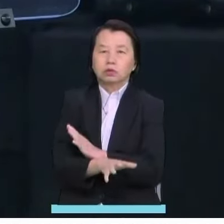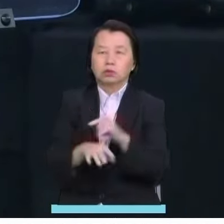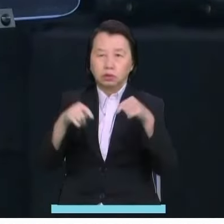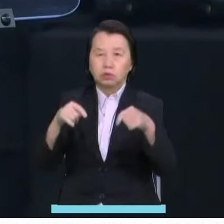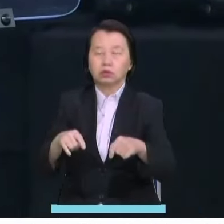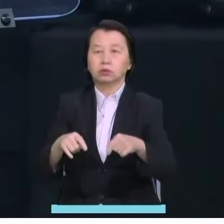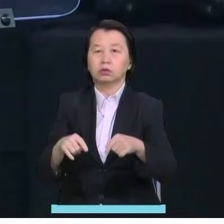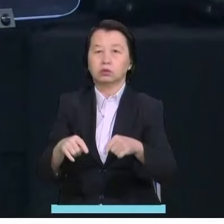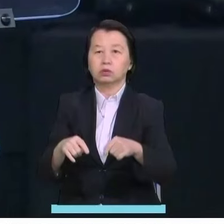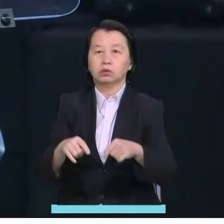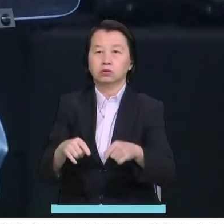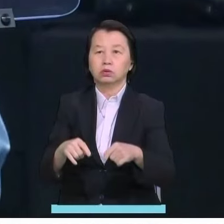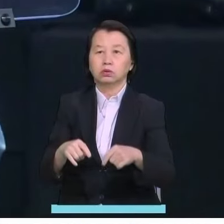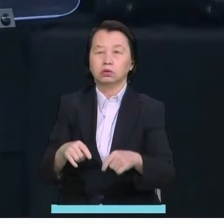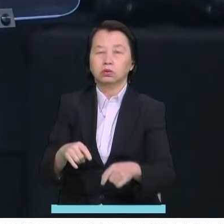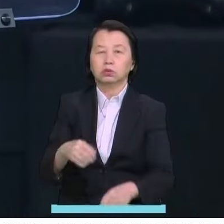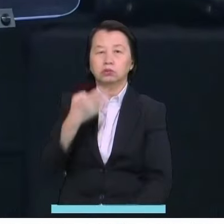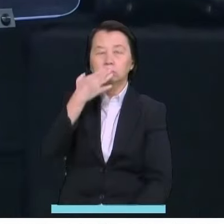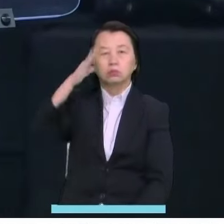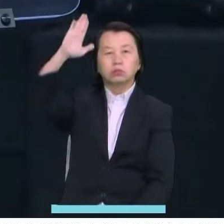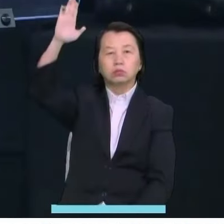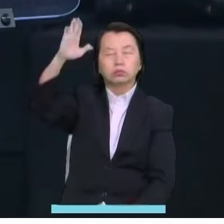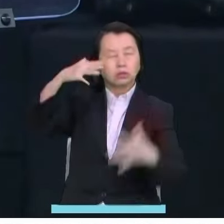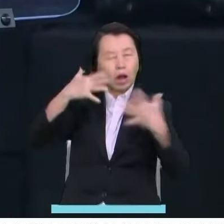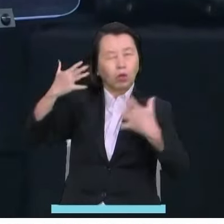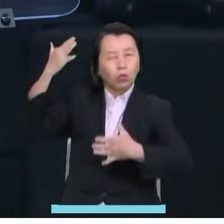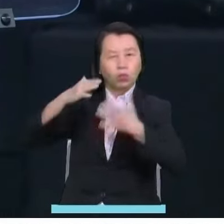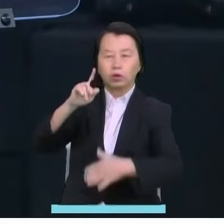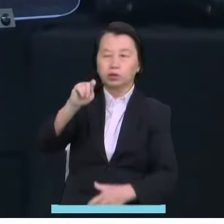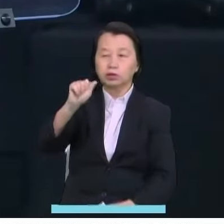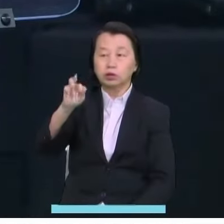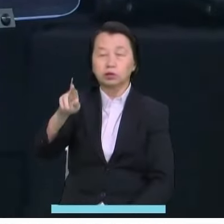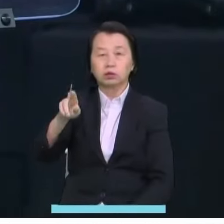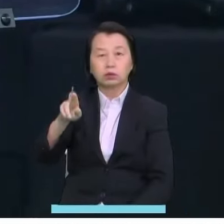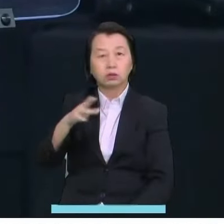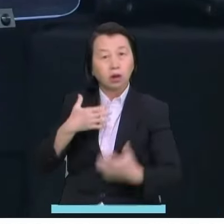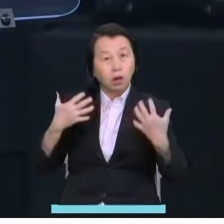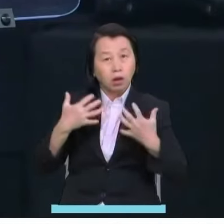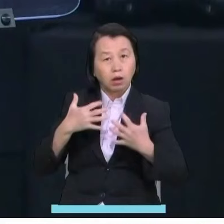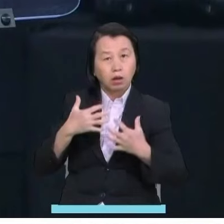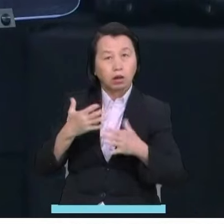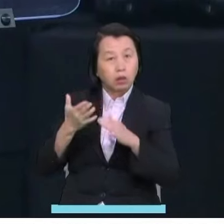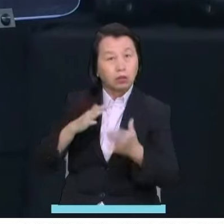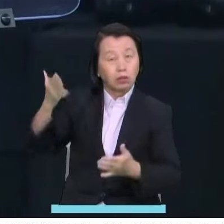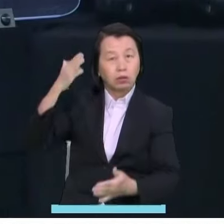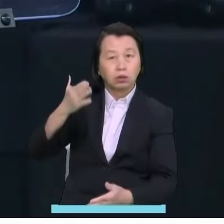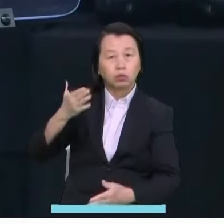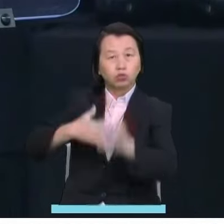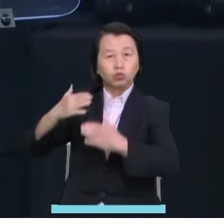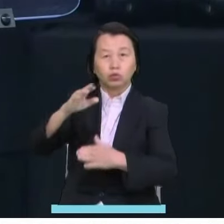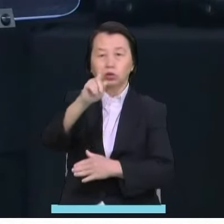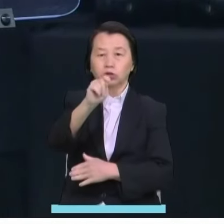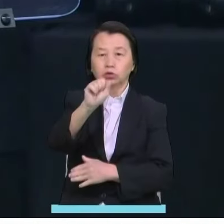oleh marhum Tunku Abdul Rahman. Ini yang dikesalkan oleh marhum Tun Abdul